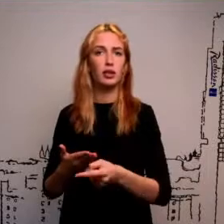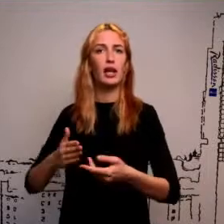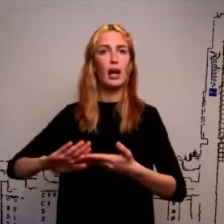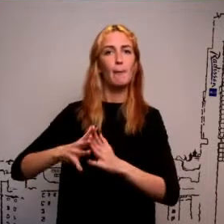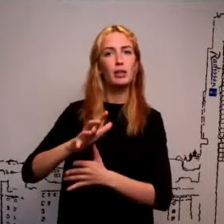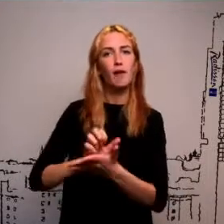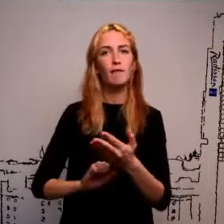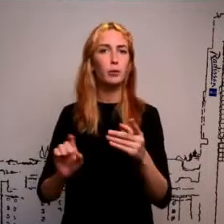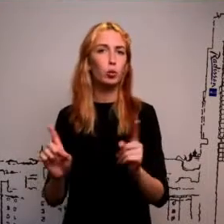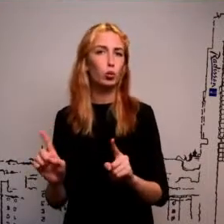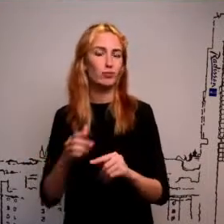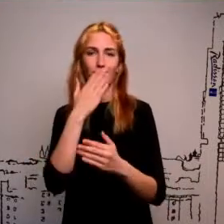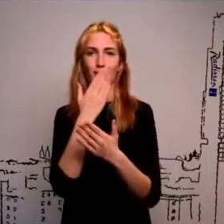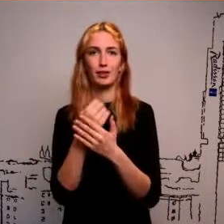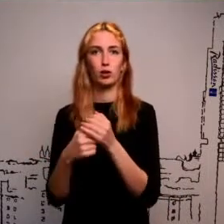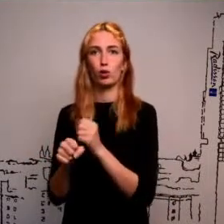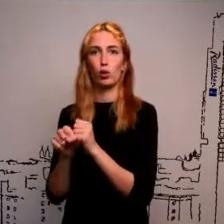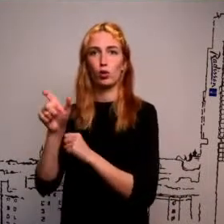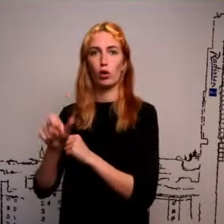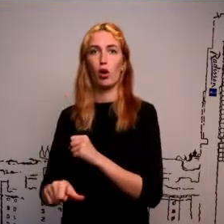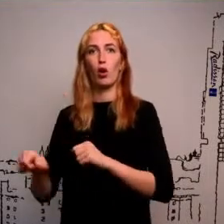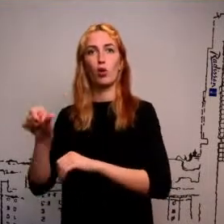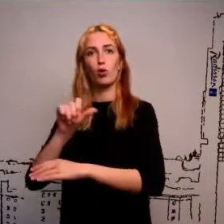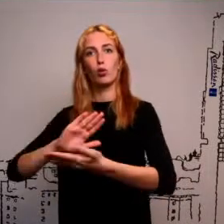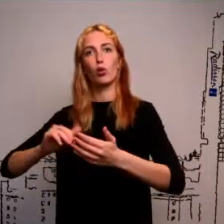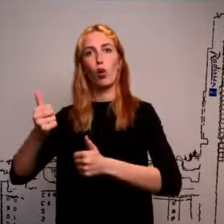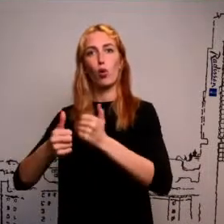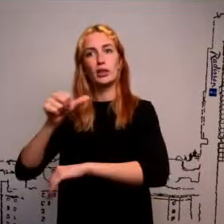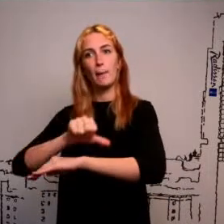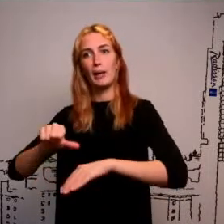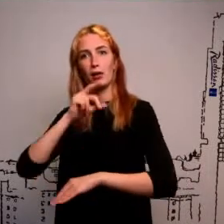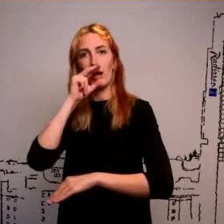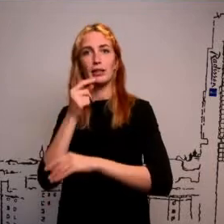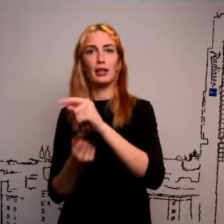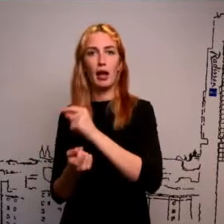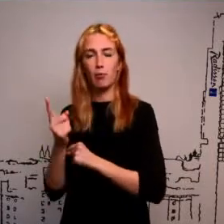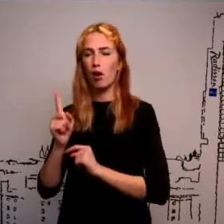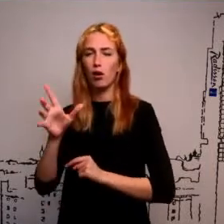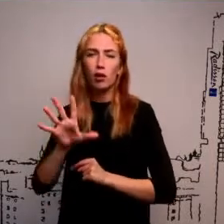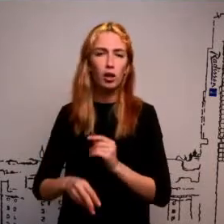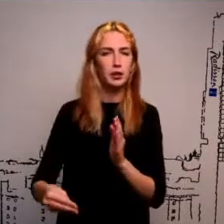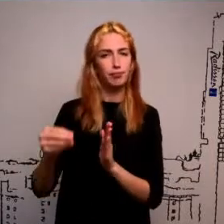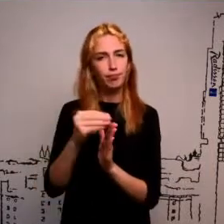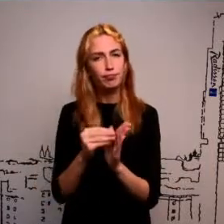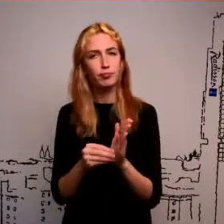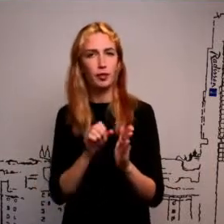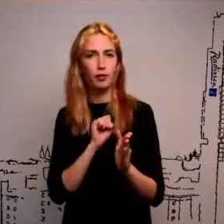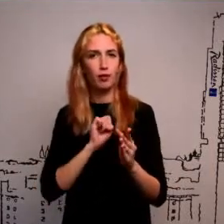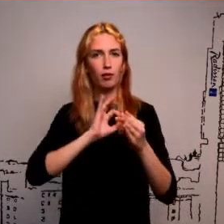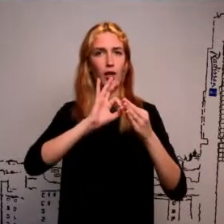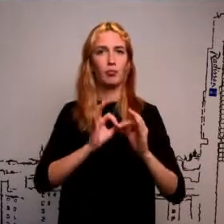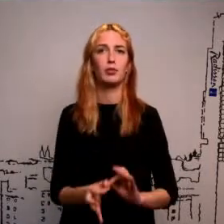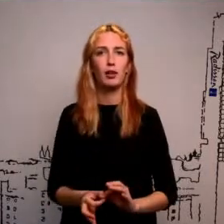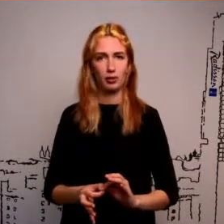leppetrahvid juhul, kui töötaja peaks siis konkurentsipiirangu vastu eksima, aga see tuleb siis kõik kirja panna, eks ole täpselt,